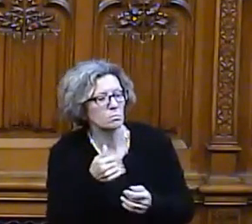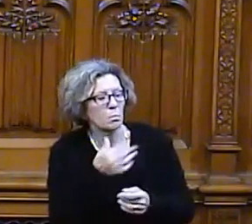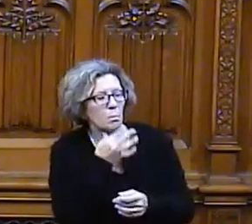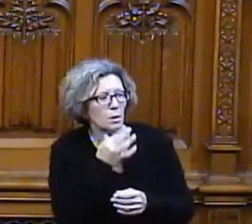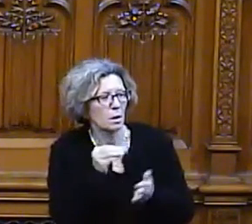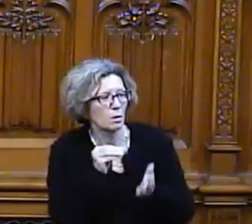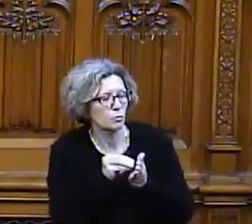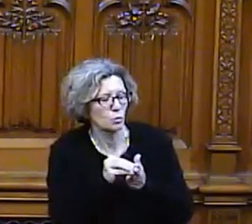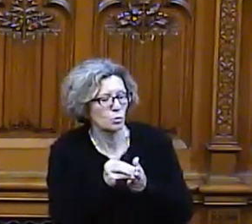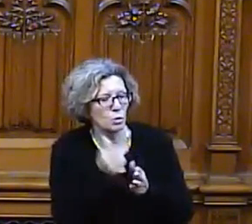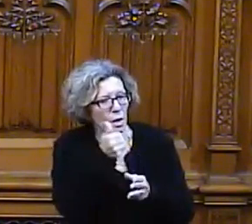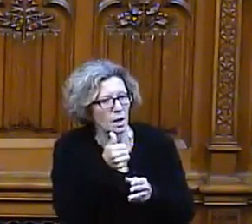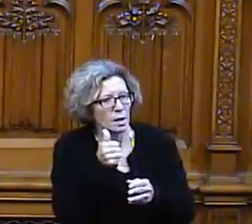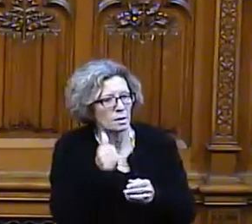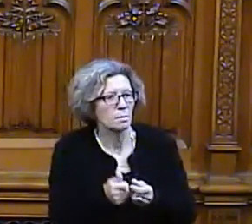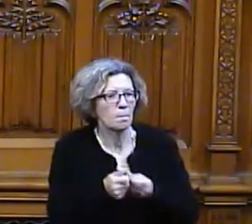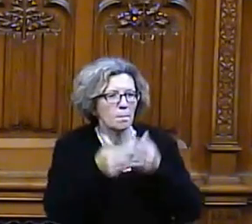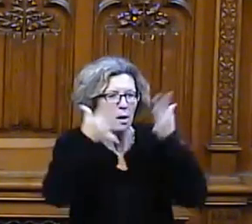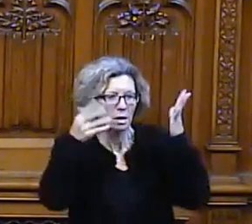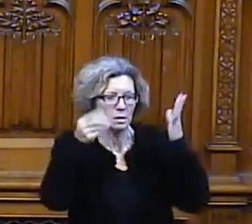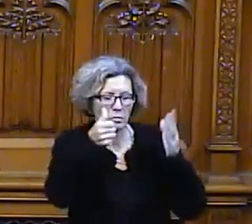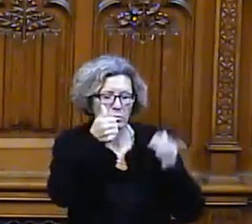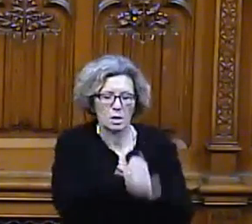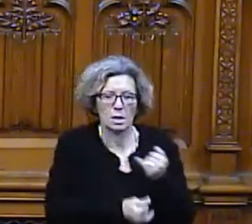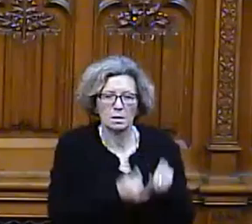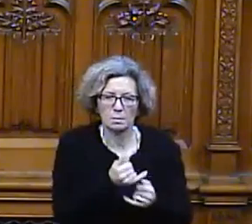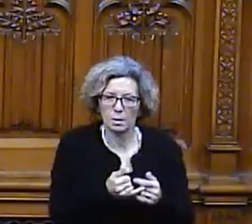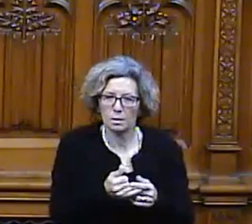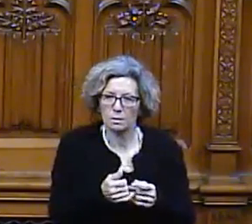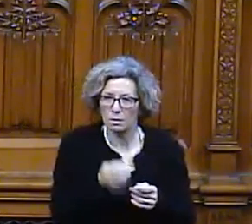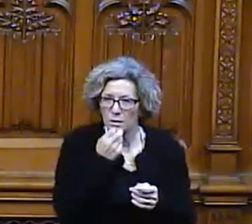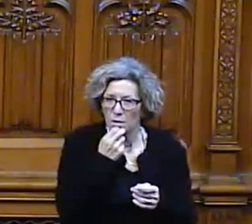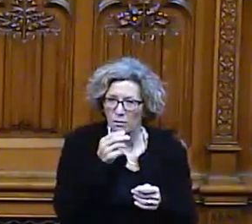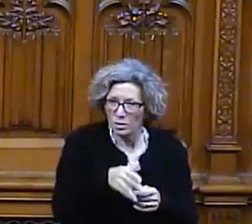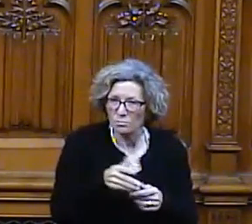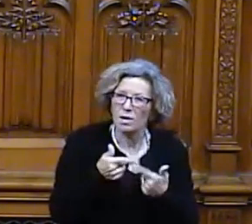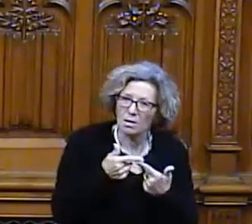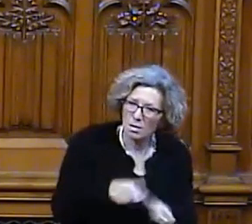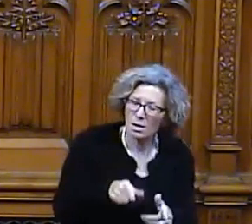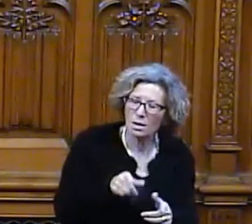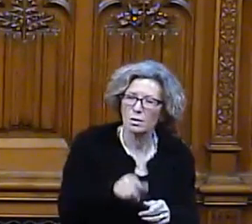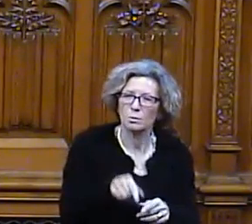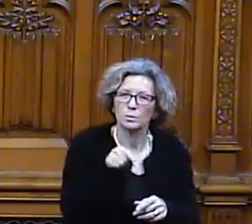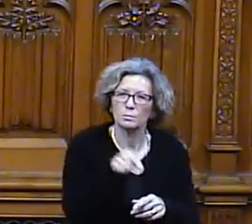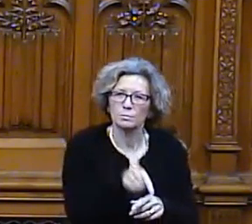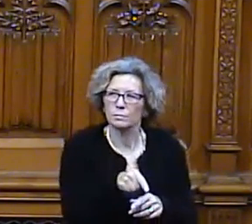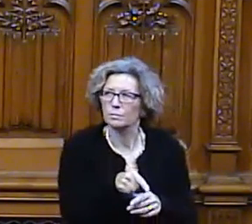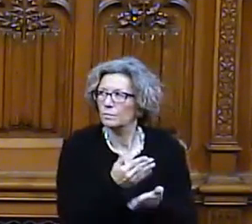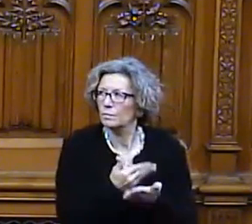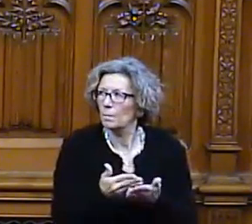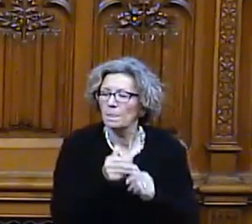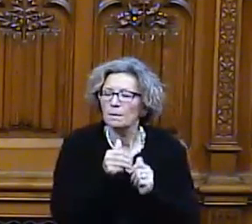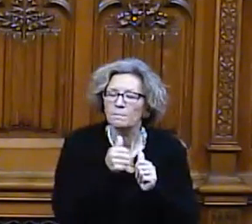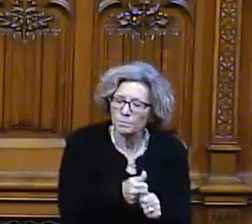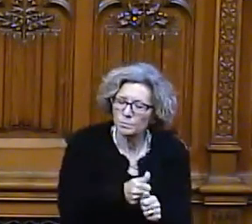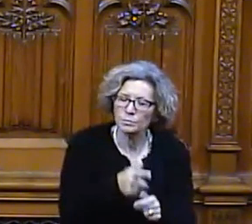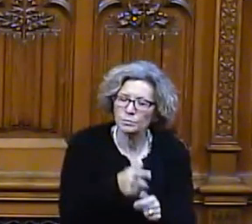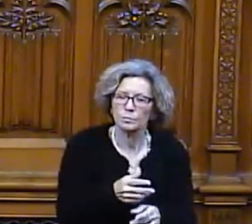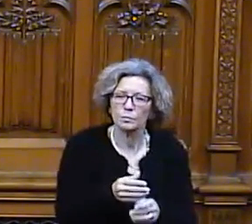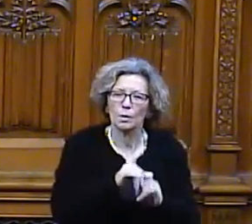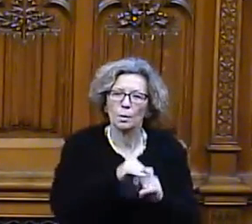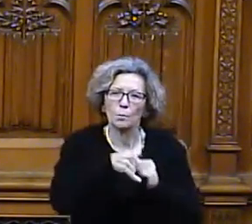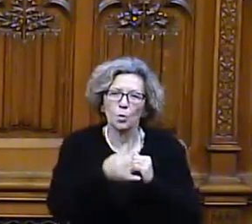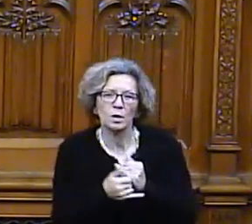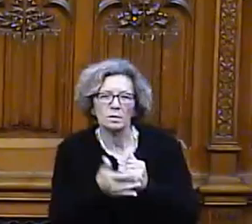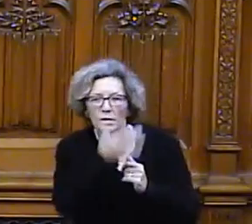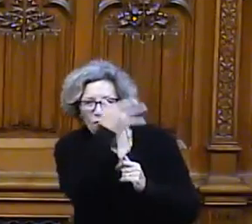Investitionsbedarf von etwa 1 Milliarde pro Jahr. Wir wollen, dass man uns erlaubt, dass man derartig nachhaltige Projekte